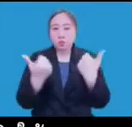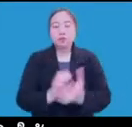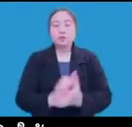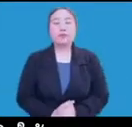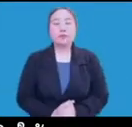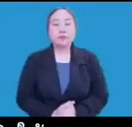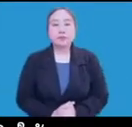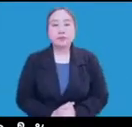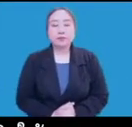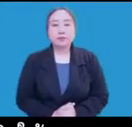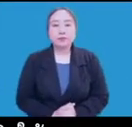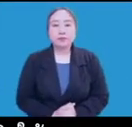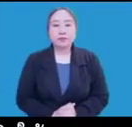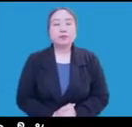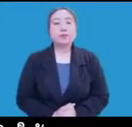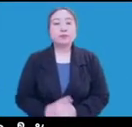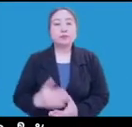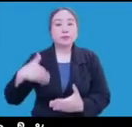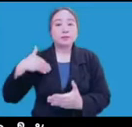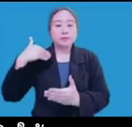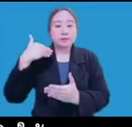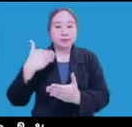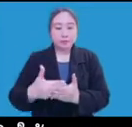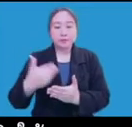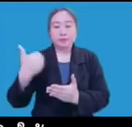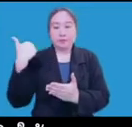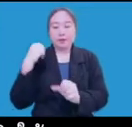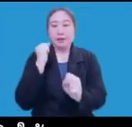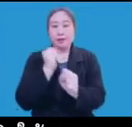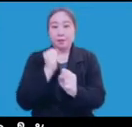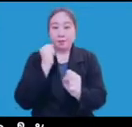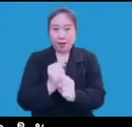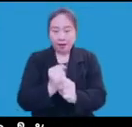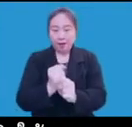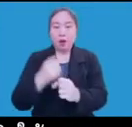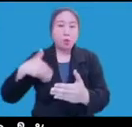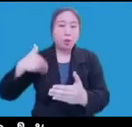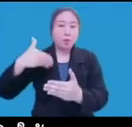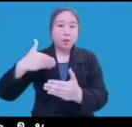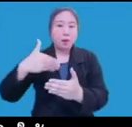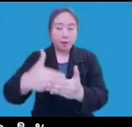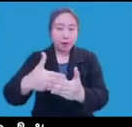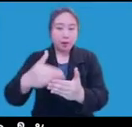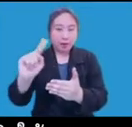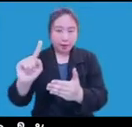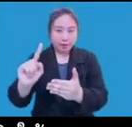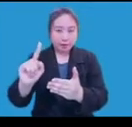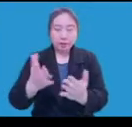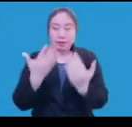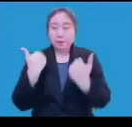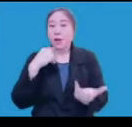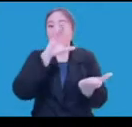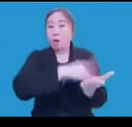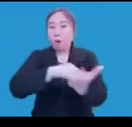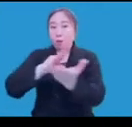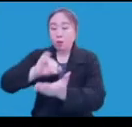คะจนกระทั่งได้มีการดำเนินการมาเป็นระยะหนึ่งจากการที่เราได้ใช้